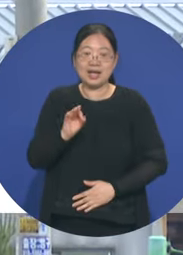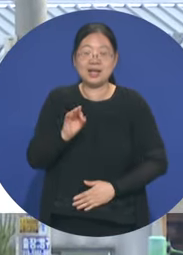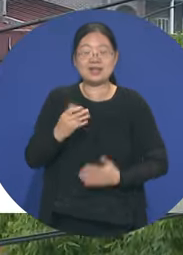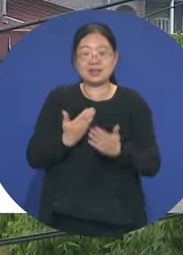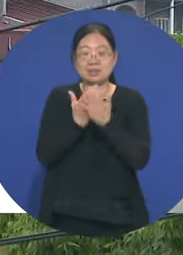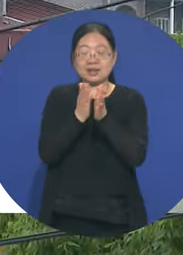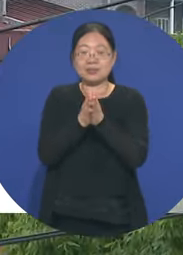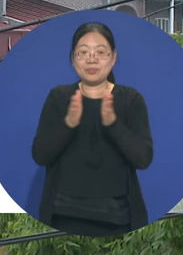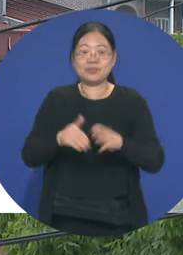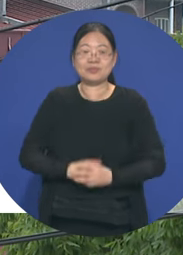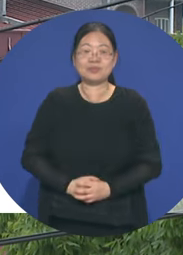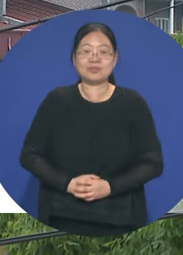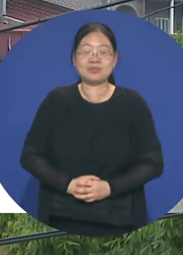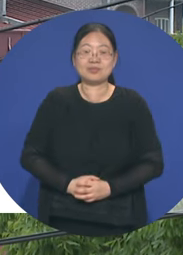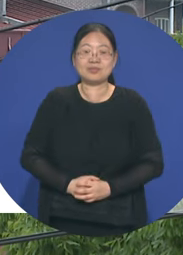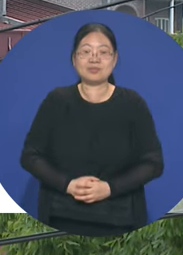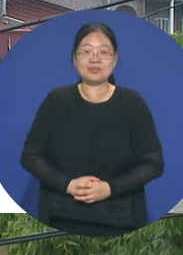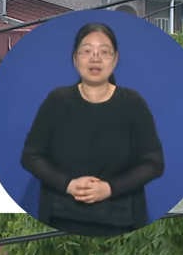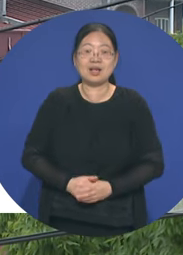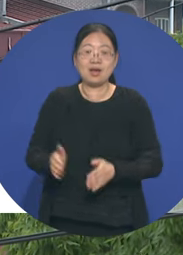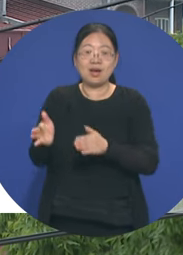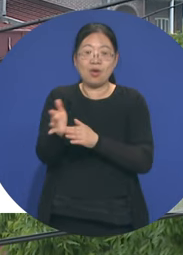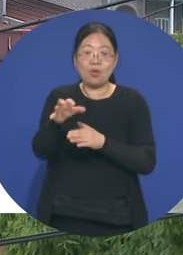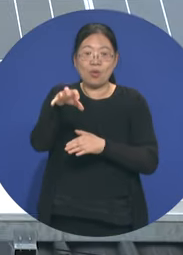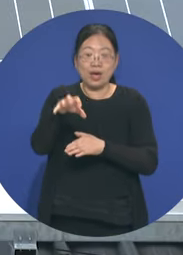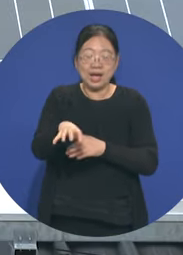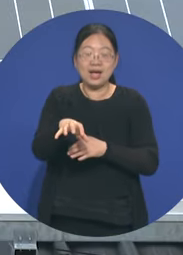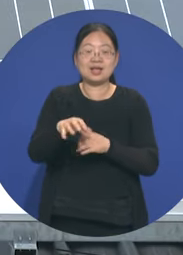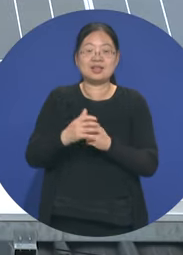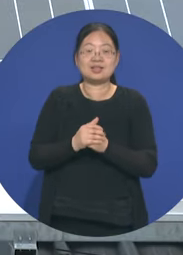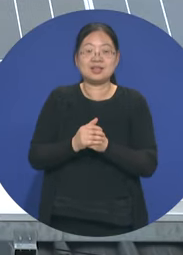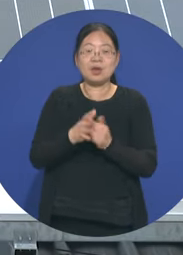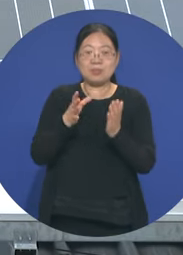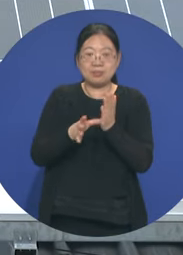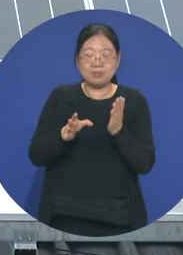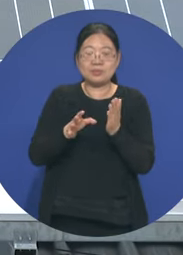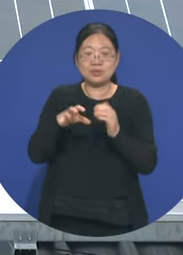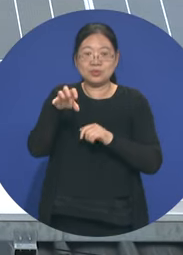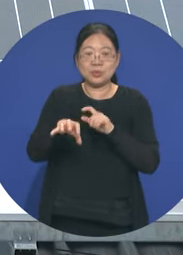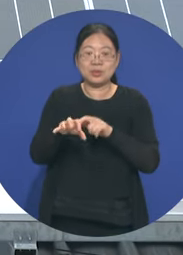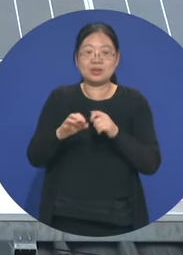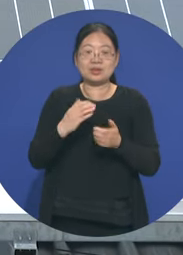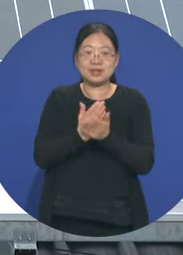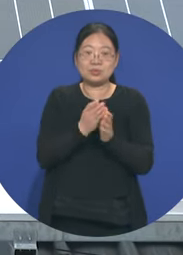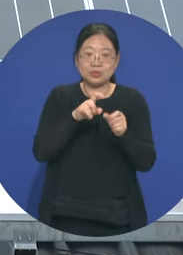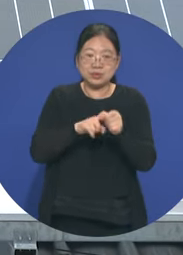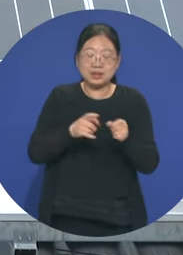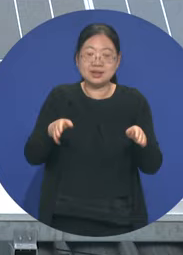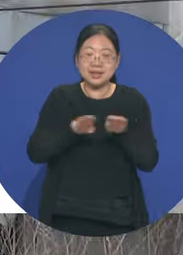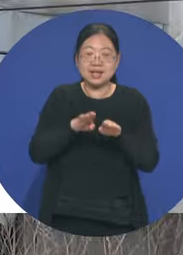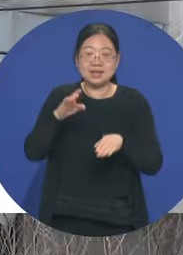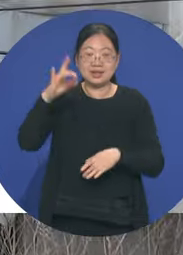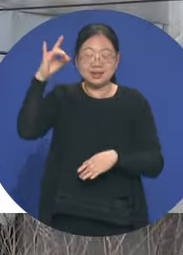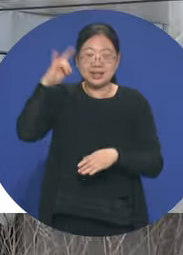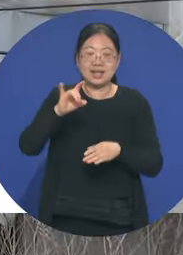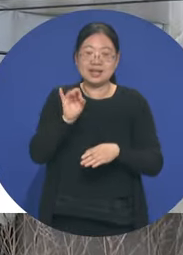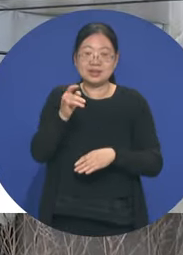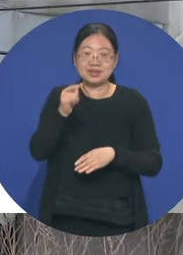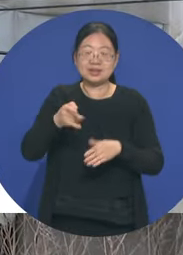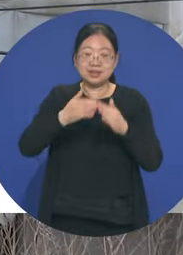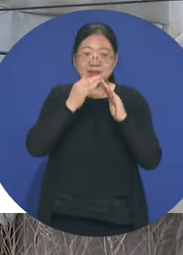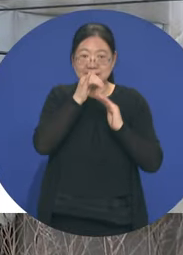추진합니다 돈는 돈의 어항의 주차장과 수산물 판매장 다목적 센터 등 태양광 시설 설치가 가능한 공공시설을